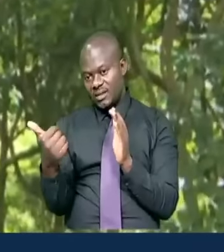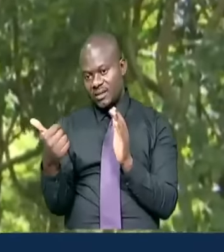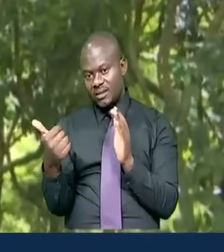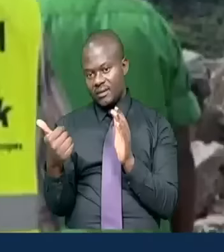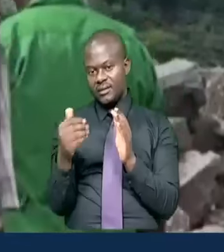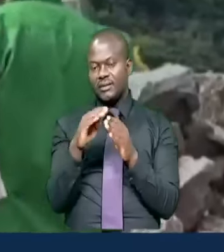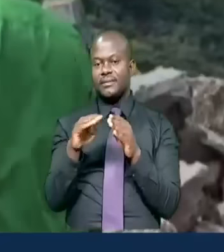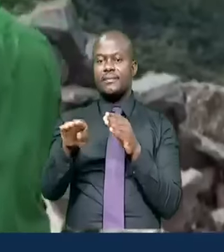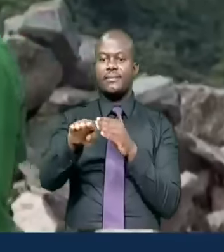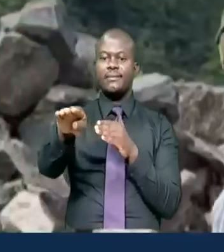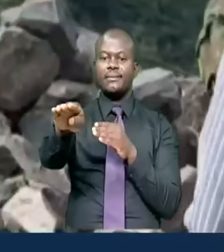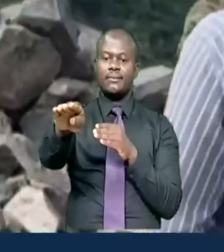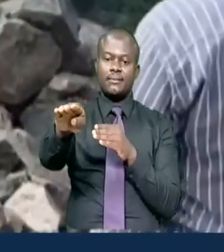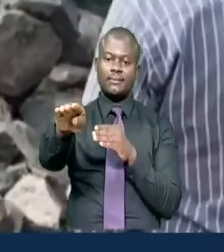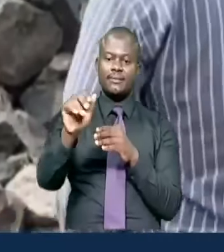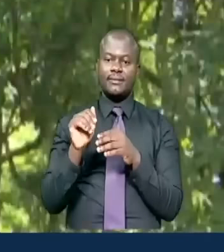ruhande